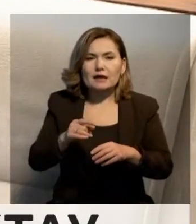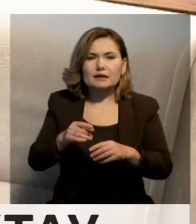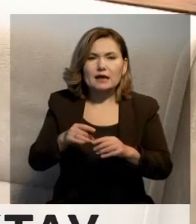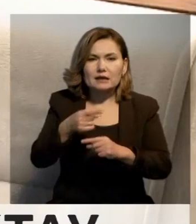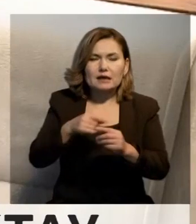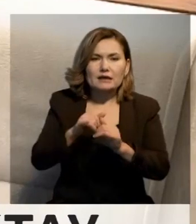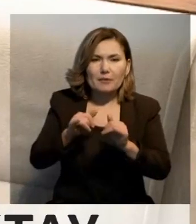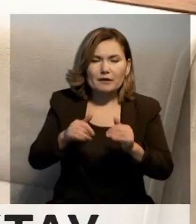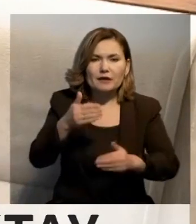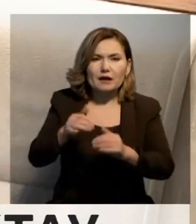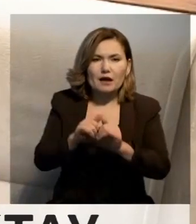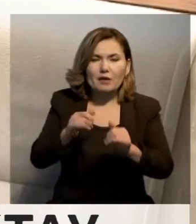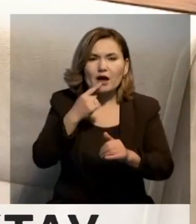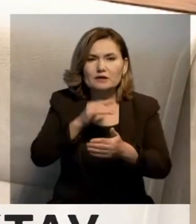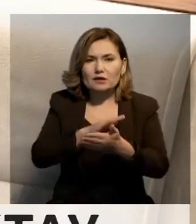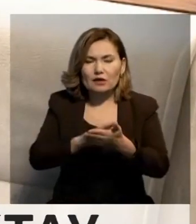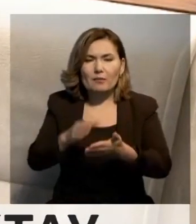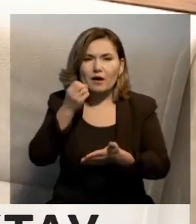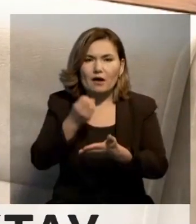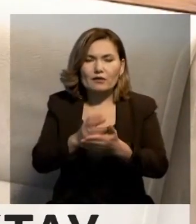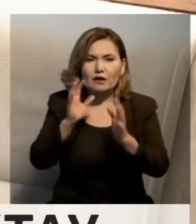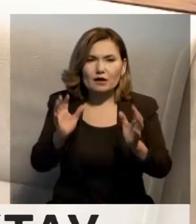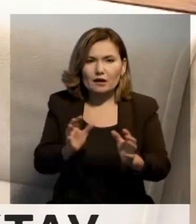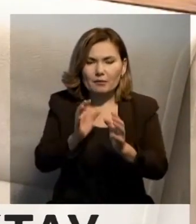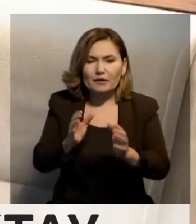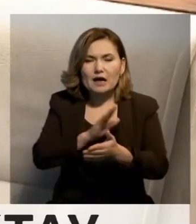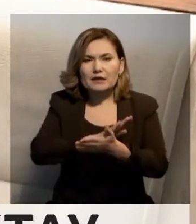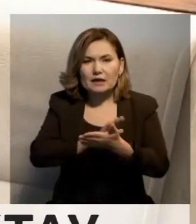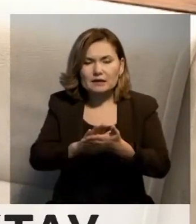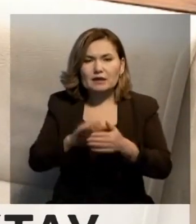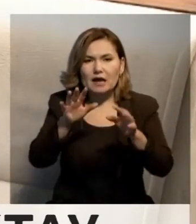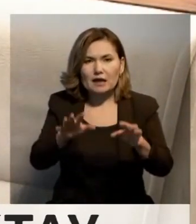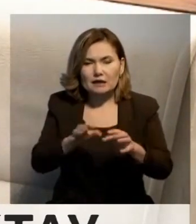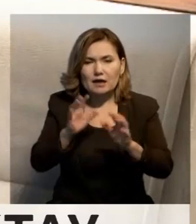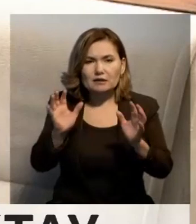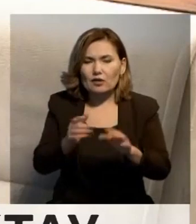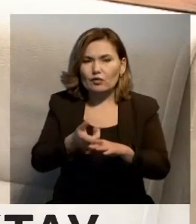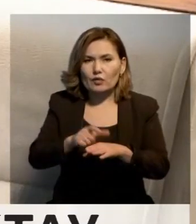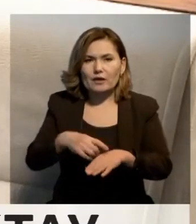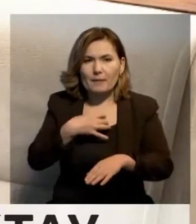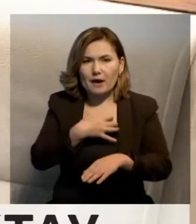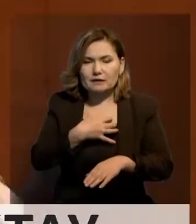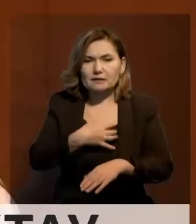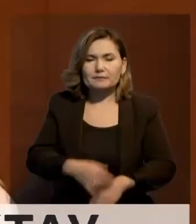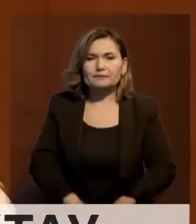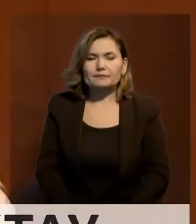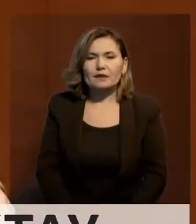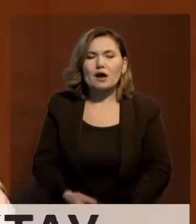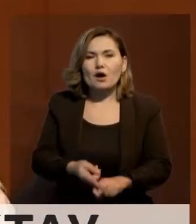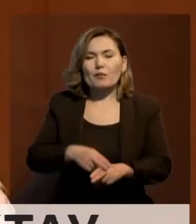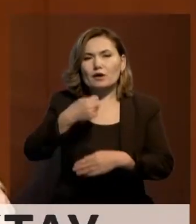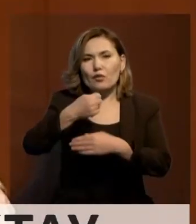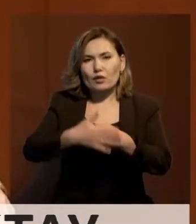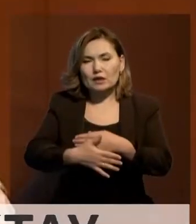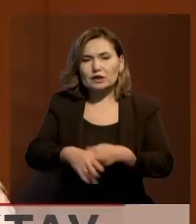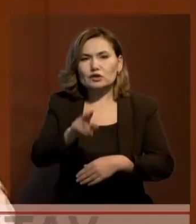әр қарай оның тектік асылдығын, тектік тазалығын сақтау біз үшін маңызды деп есептеймін. Бұл орталықтың